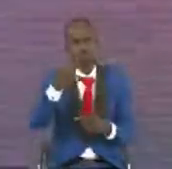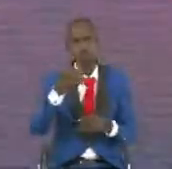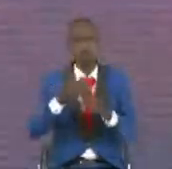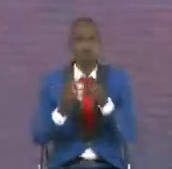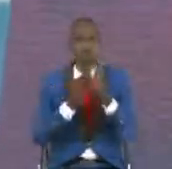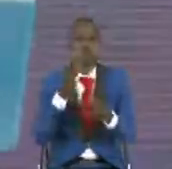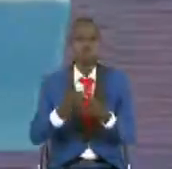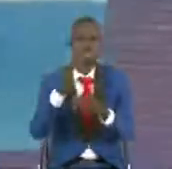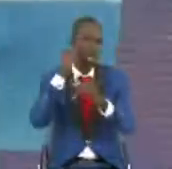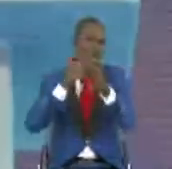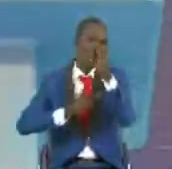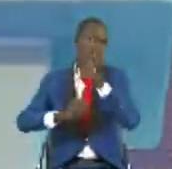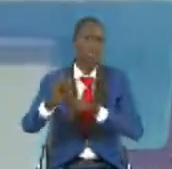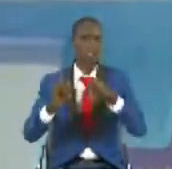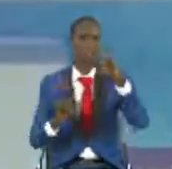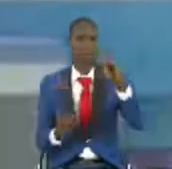Ésaïe